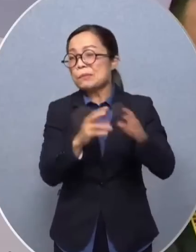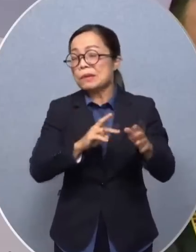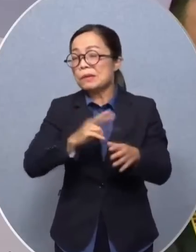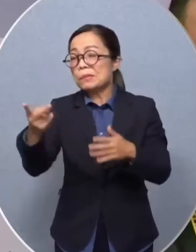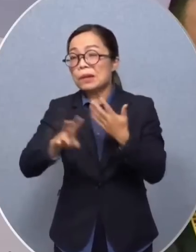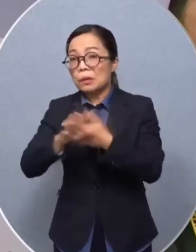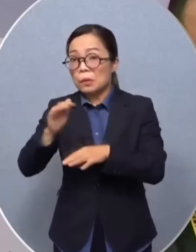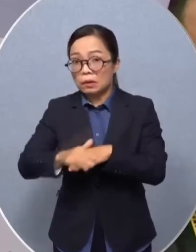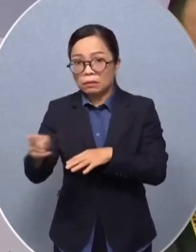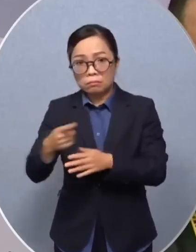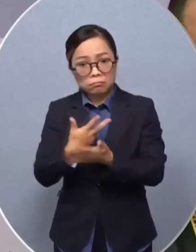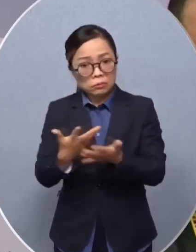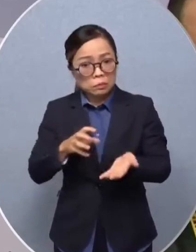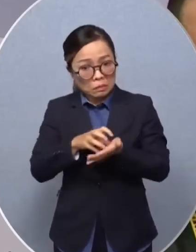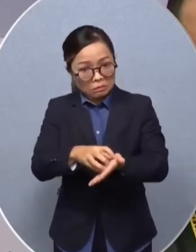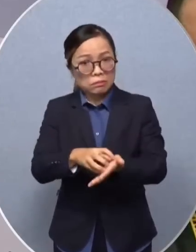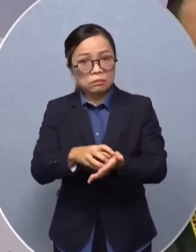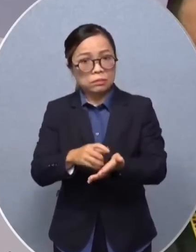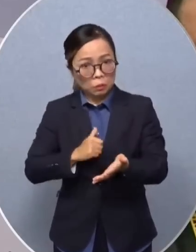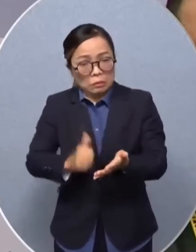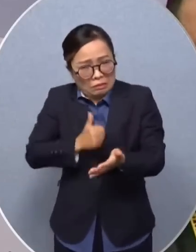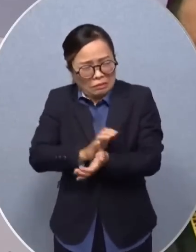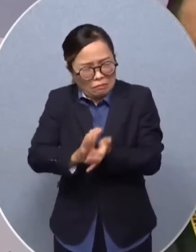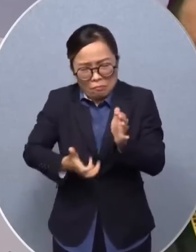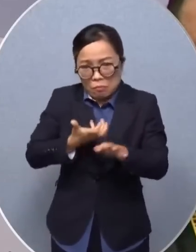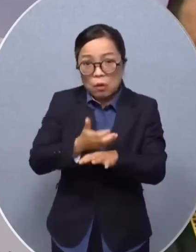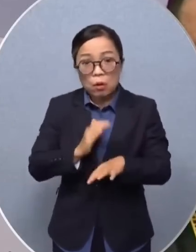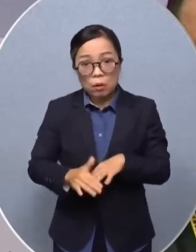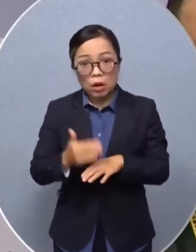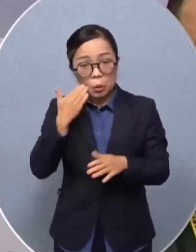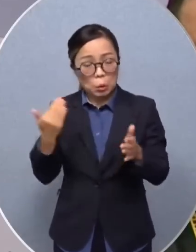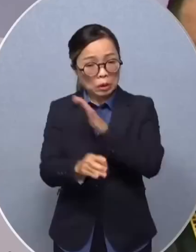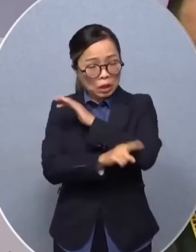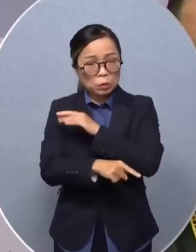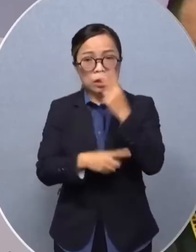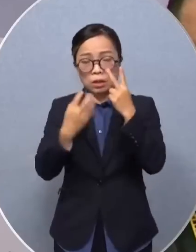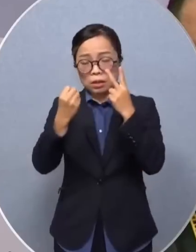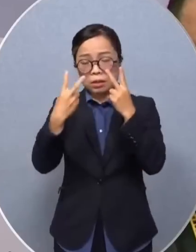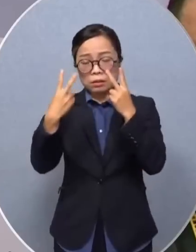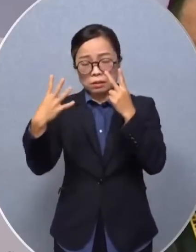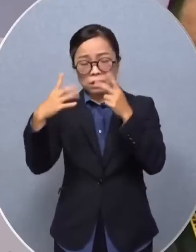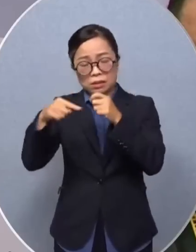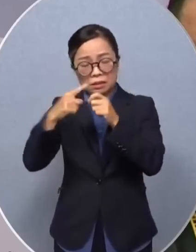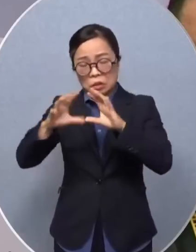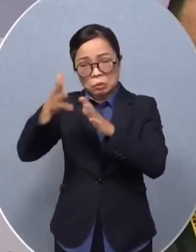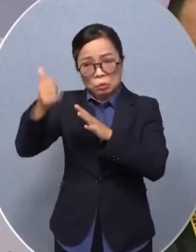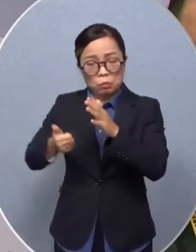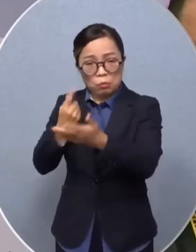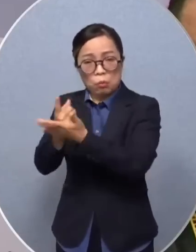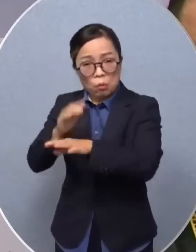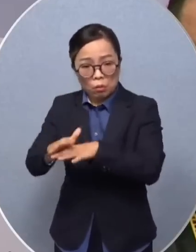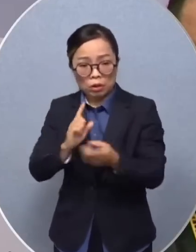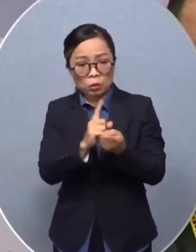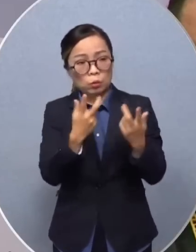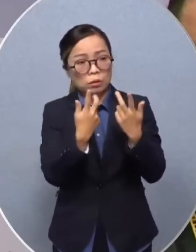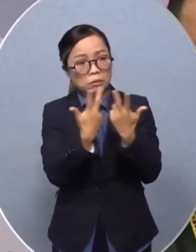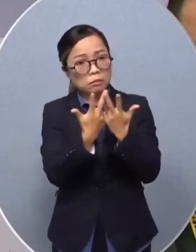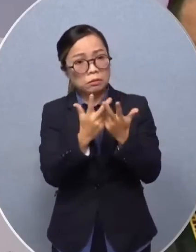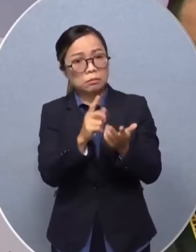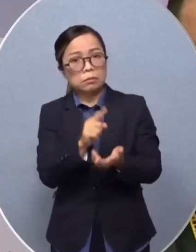如何证明真心爱着新北？如果最后要参选2024，你要如何跟新北市说分